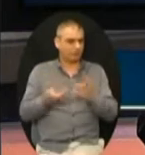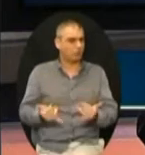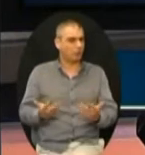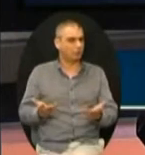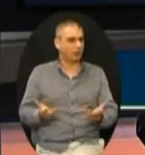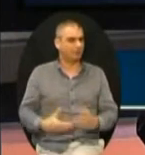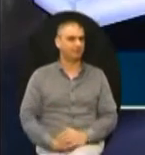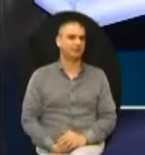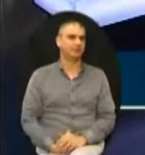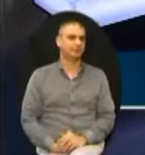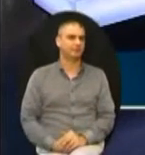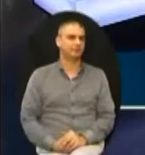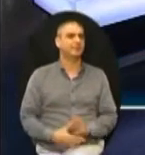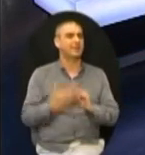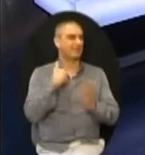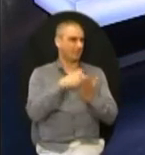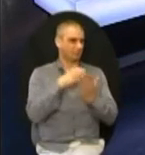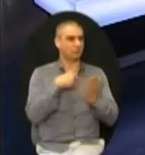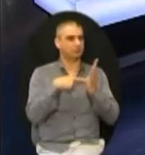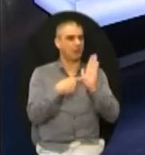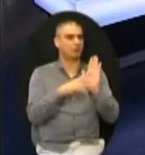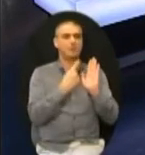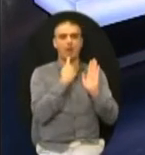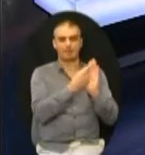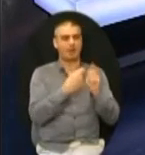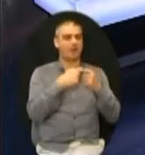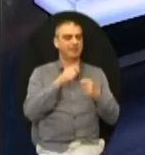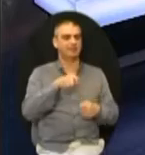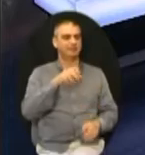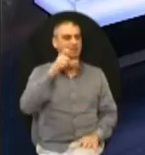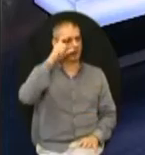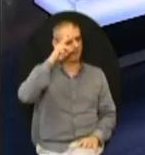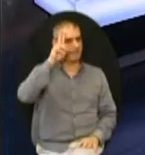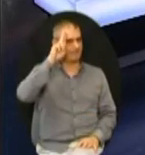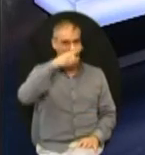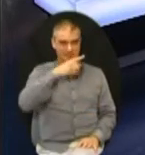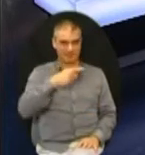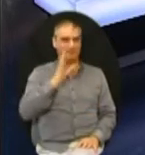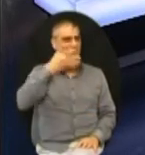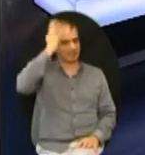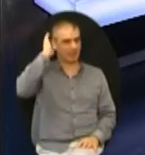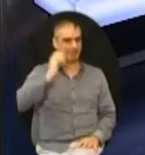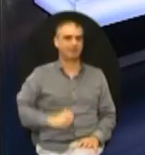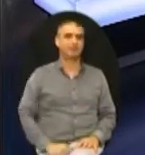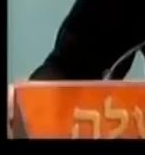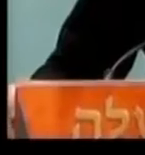אני רוצה רגע לפני שאנחנו ממשיכים את הדיון להראות לכם דברים שאומר חבר הכנסת בני בגין ויאיר לפיד.